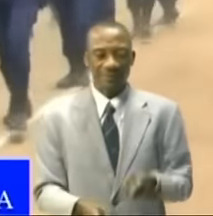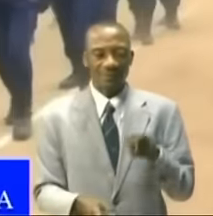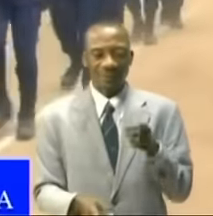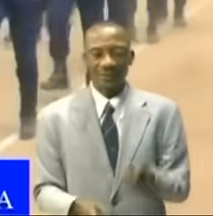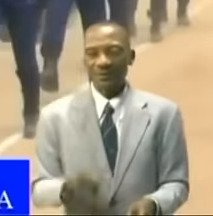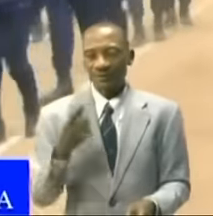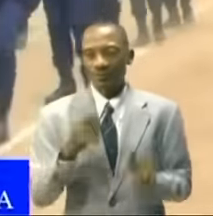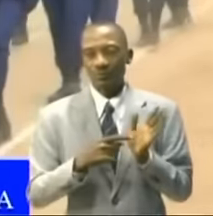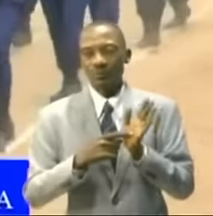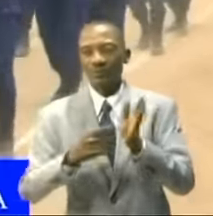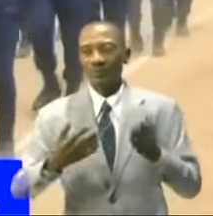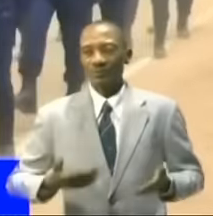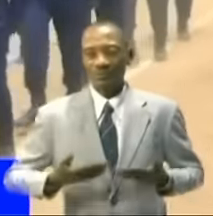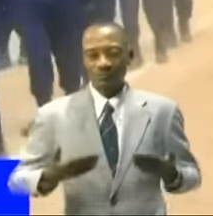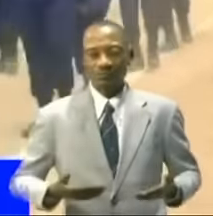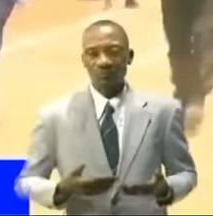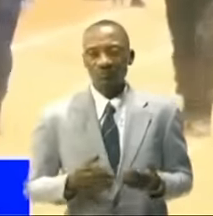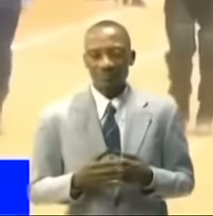congolaise.